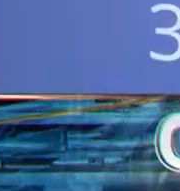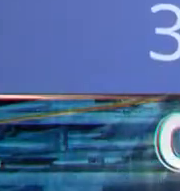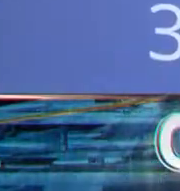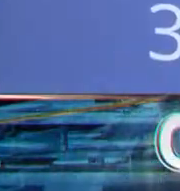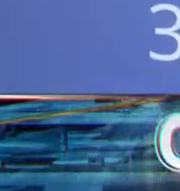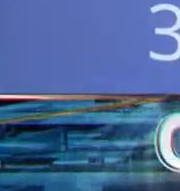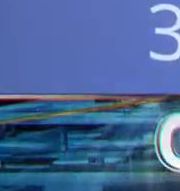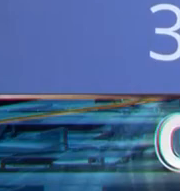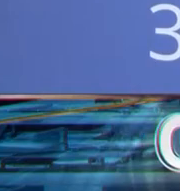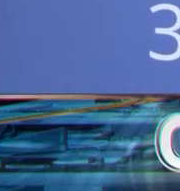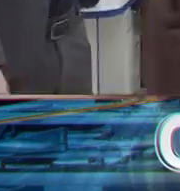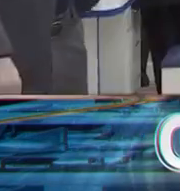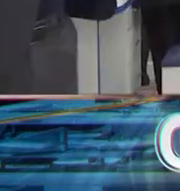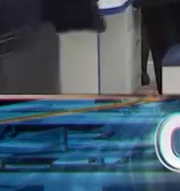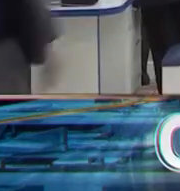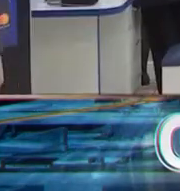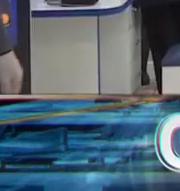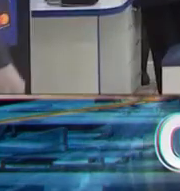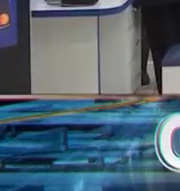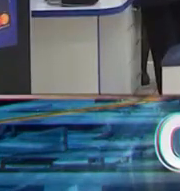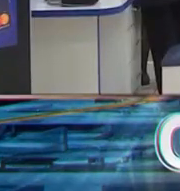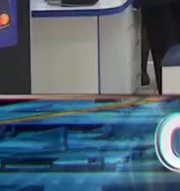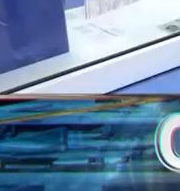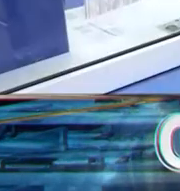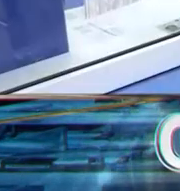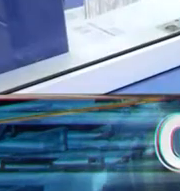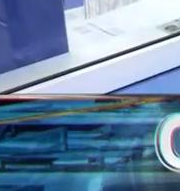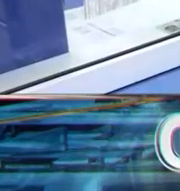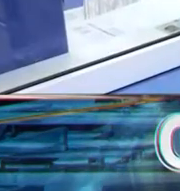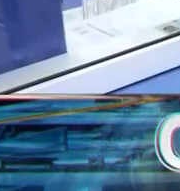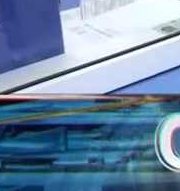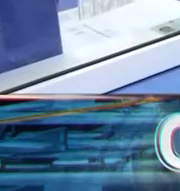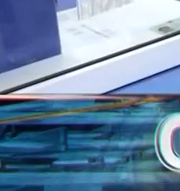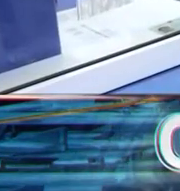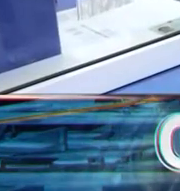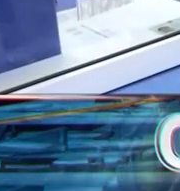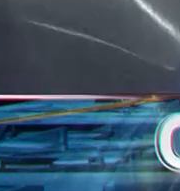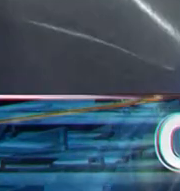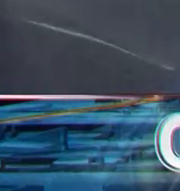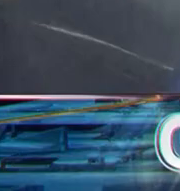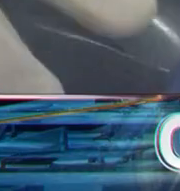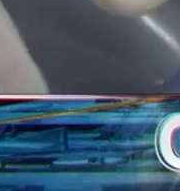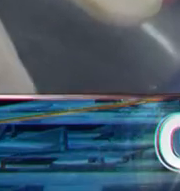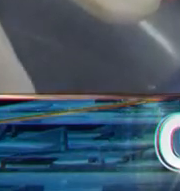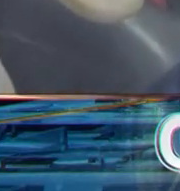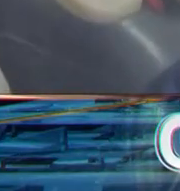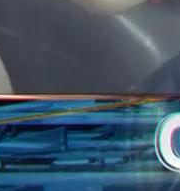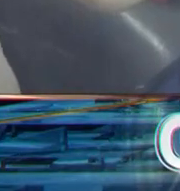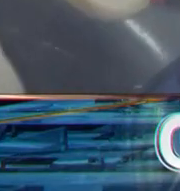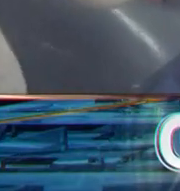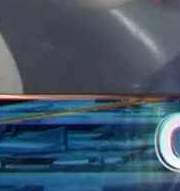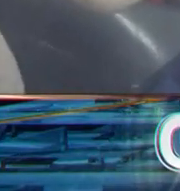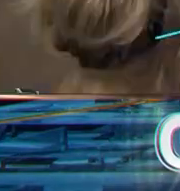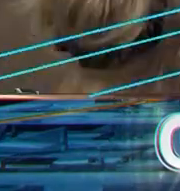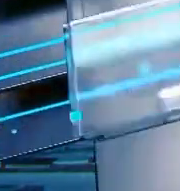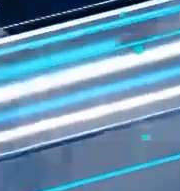Распишитесь и получите. Для оформления социального пособия от государства в виде минимальной заработной платы теперь достаточно лишь электронной цифровой